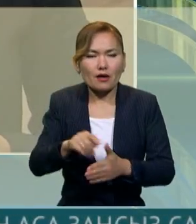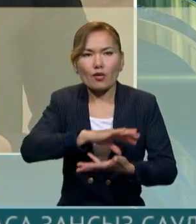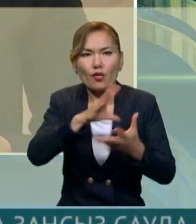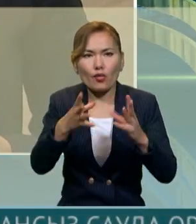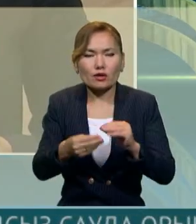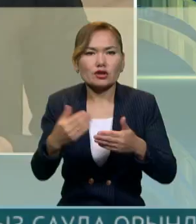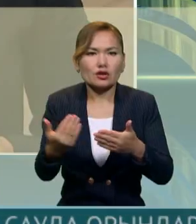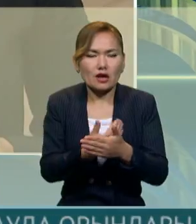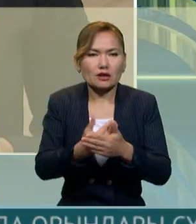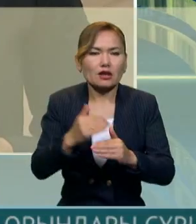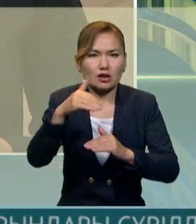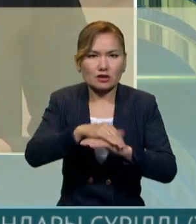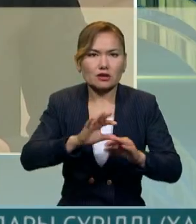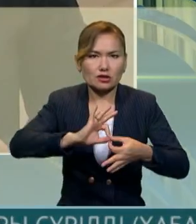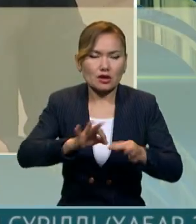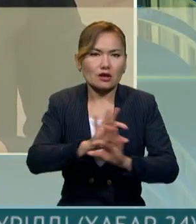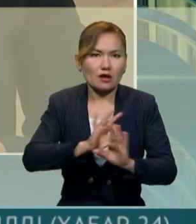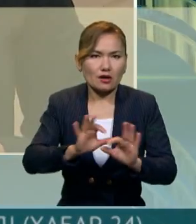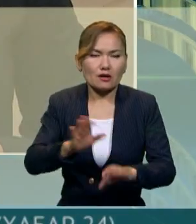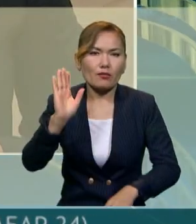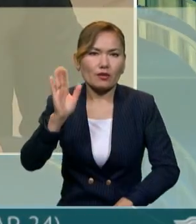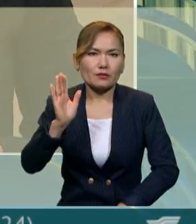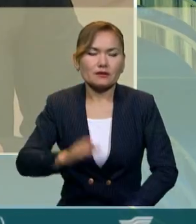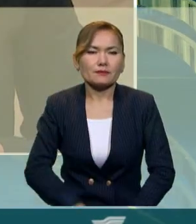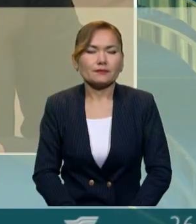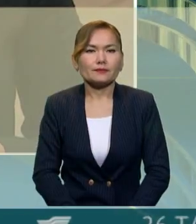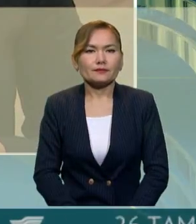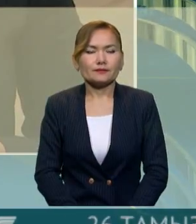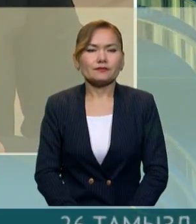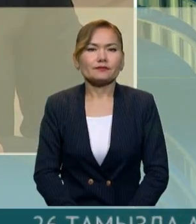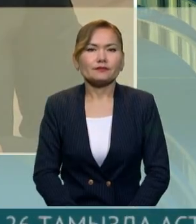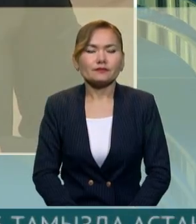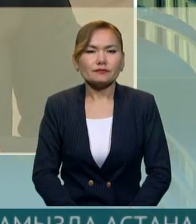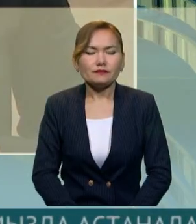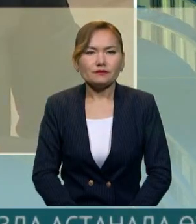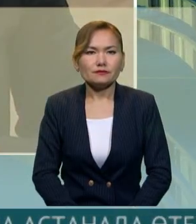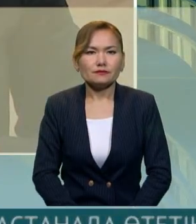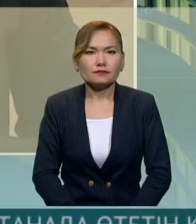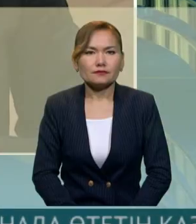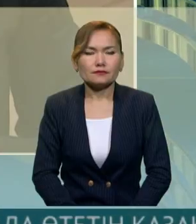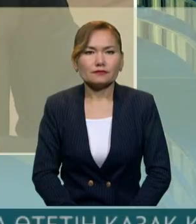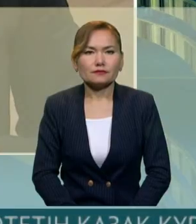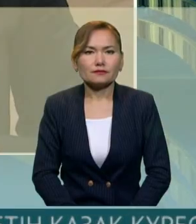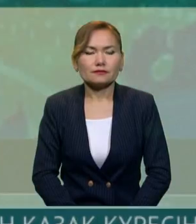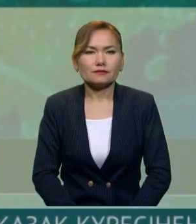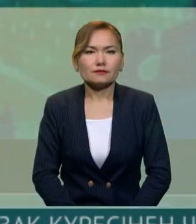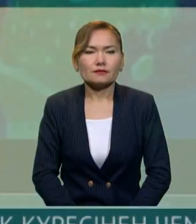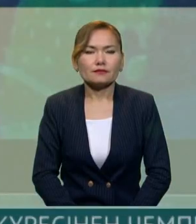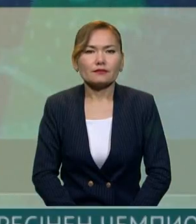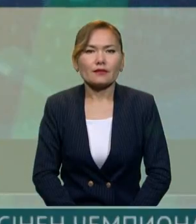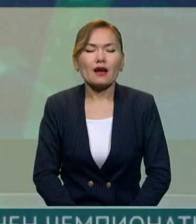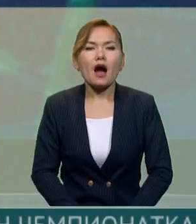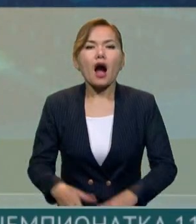боламыз. Жақсы, Әсем, ақпарат күтеміз. Солтүстік Қазақстан облысынан бізбен тікелей байланыста болған әріптесім Әсем Қабылбек болатын.